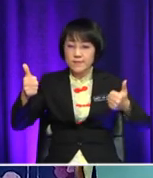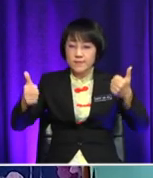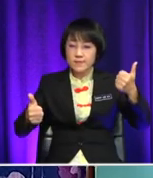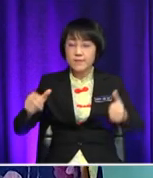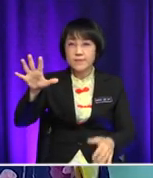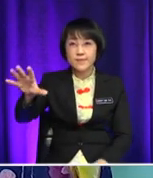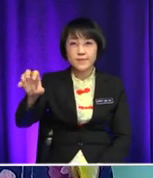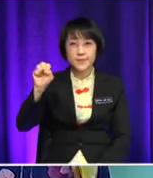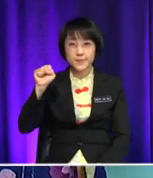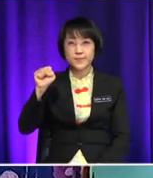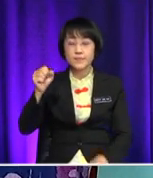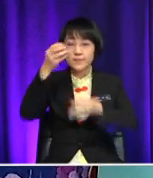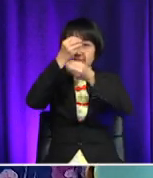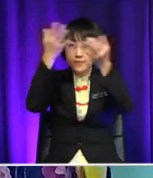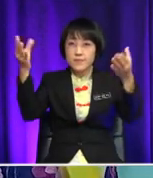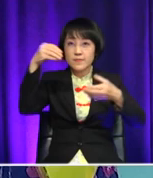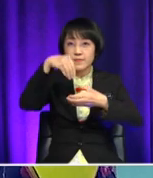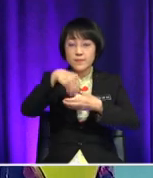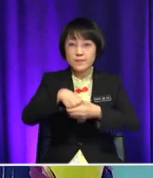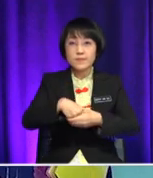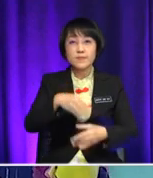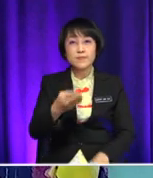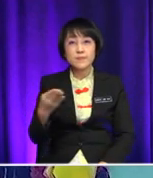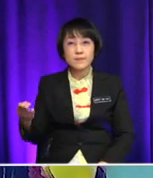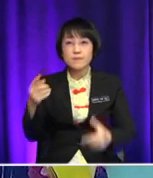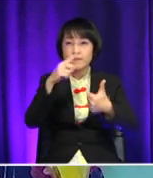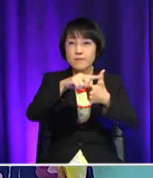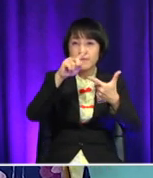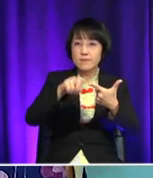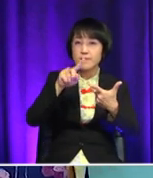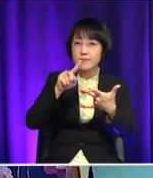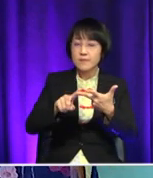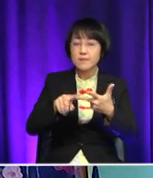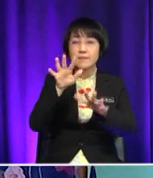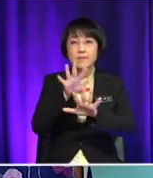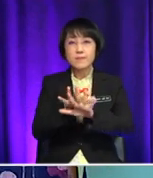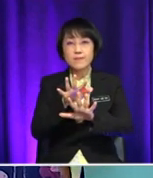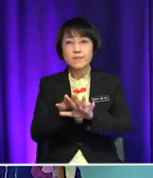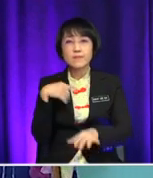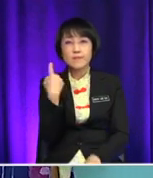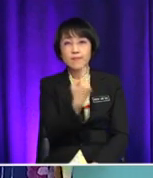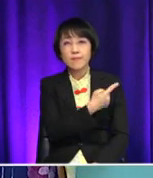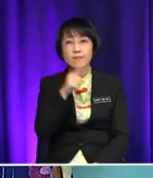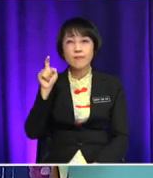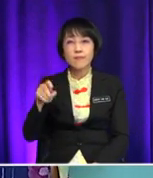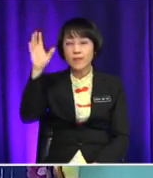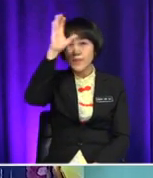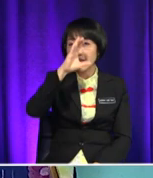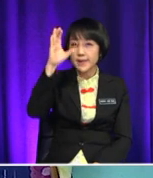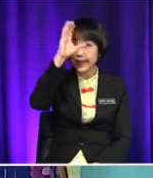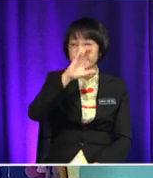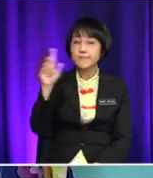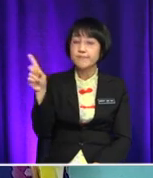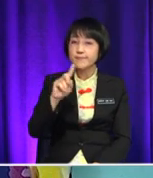dalam bahasa tuh banyak yang ada dalam bahan Duo pun banyak ya kita ke nilai mana satu